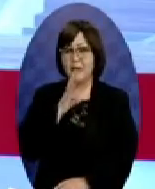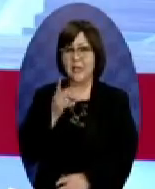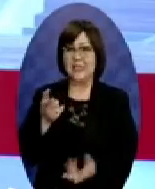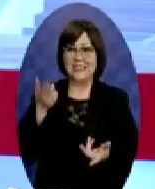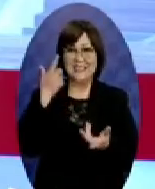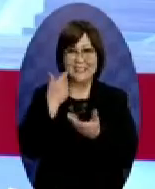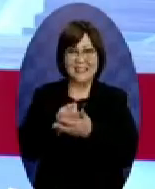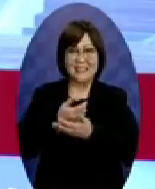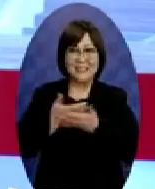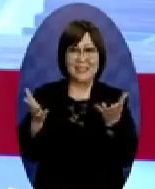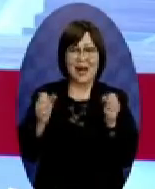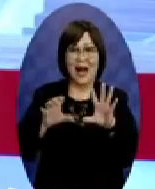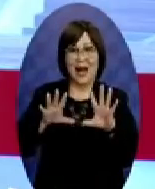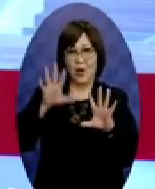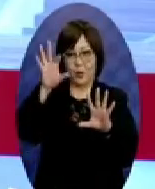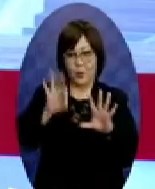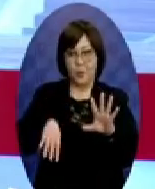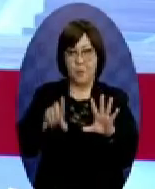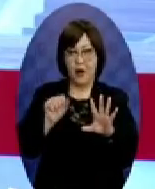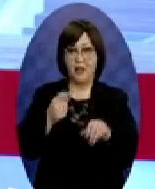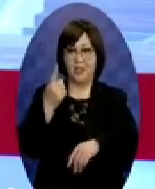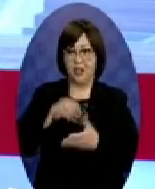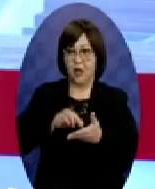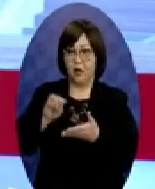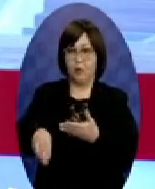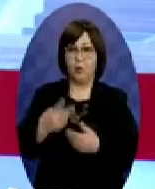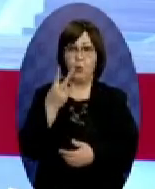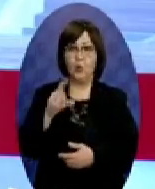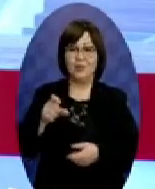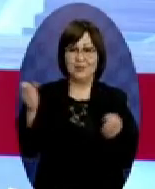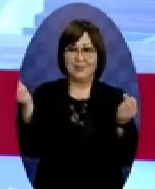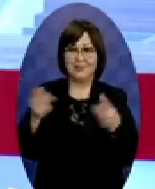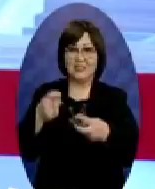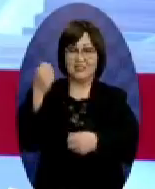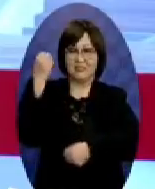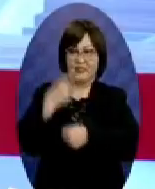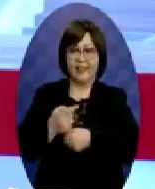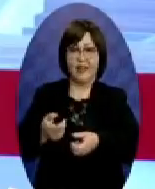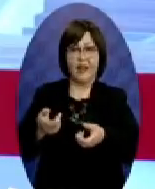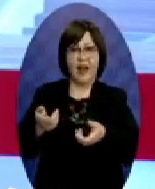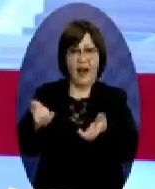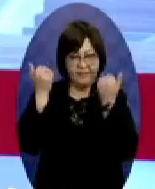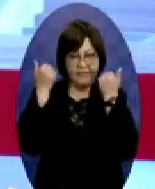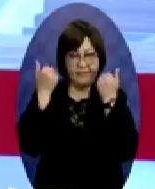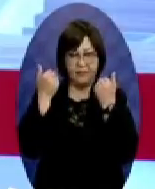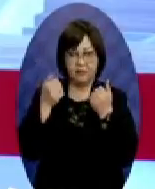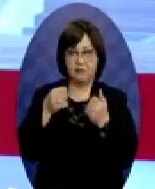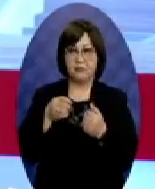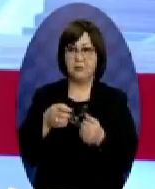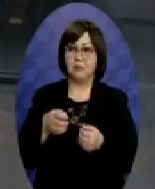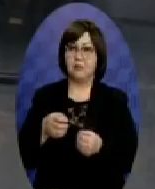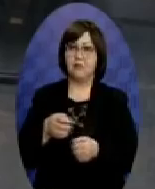болгосон нийт хувьцааны 10% буюу 1 тэрбум төгрөгийн үнийн дүнтэй захиалга ирчээд байгаа юм байна.